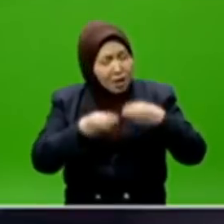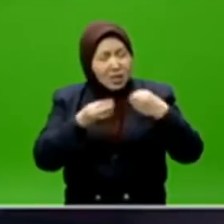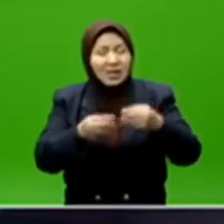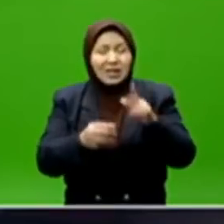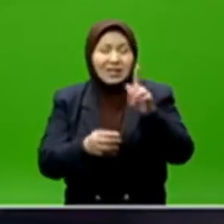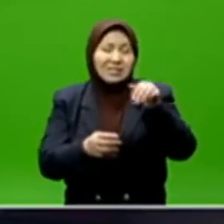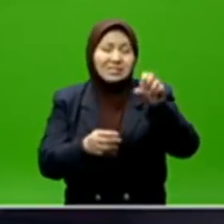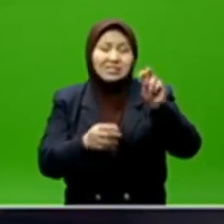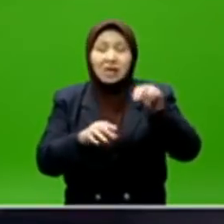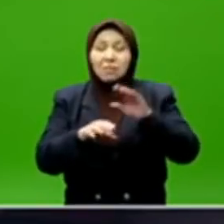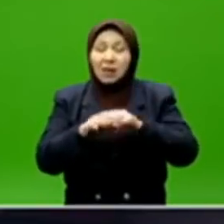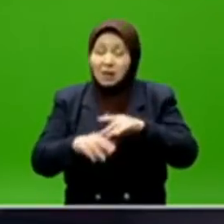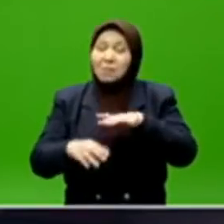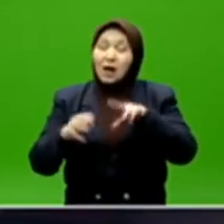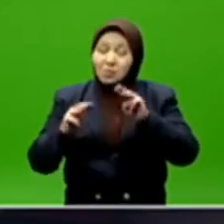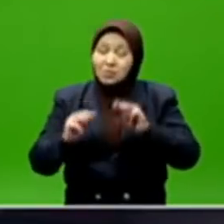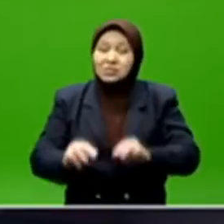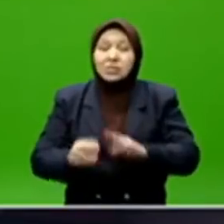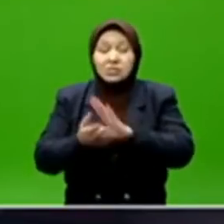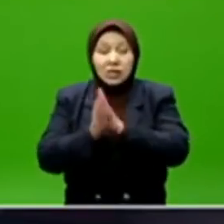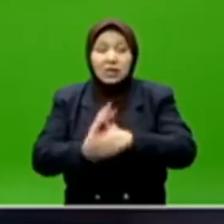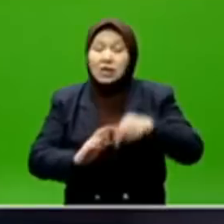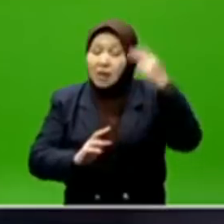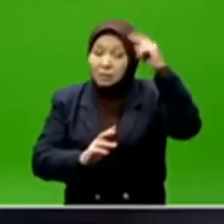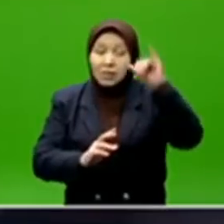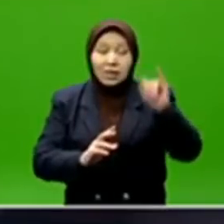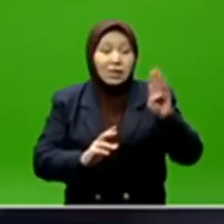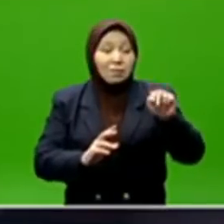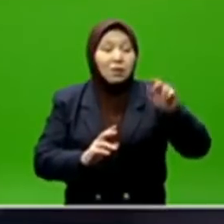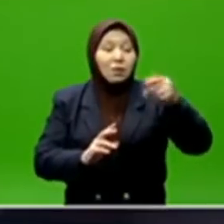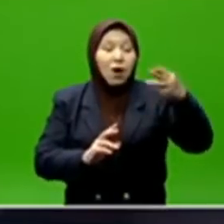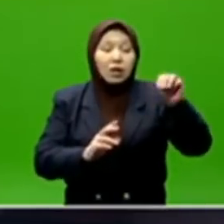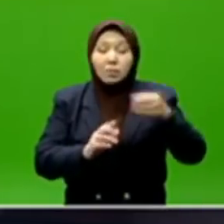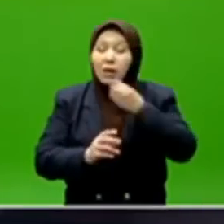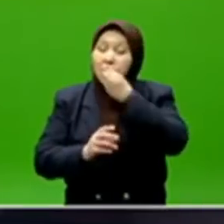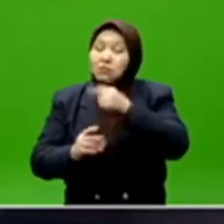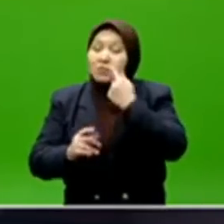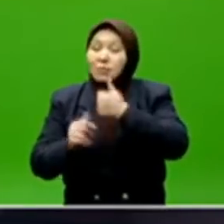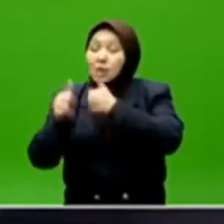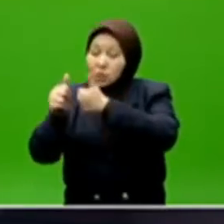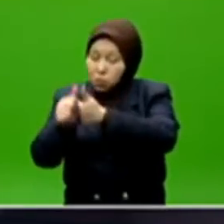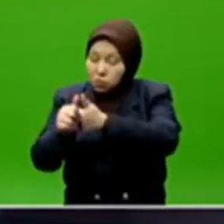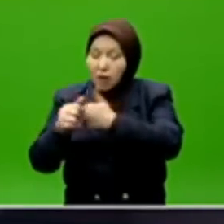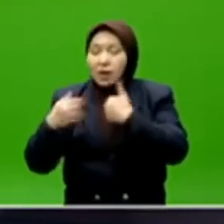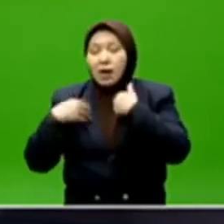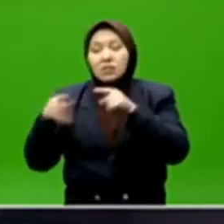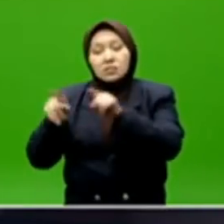kesan. Dan kemudian kata Nabi Ibrahim, siapa ikutku, dia